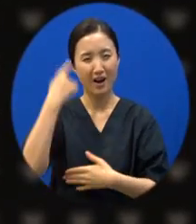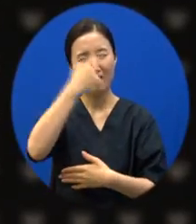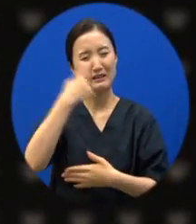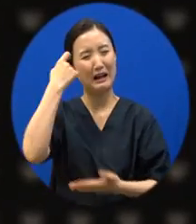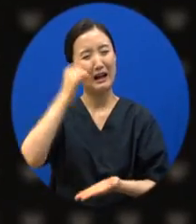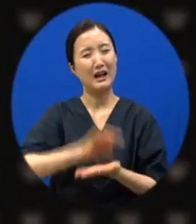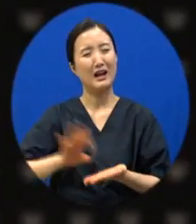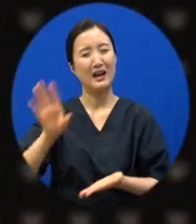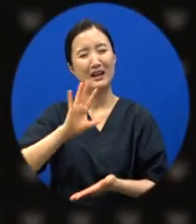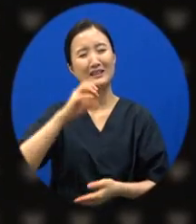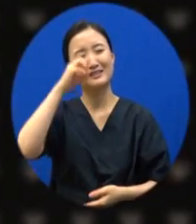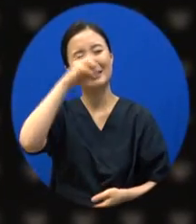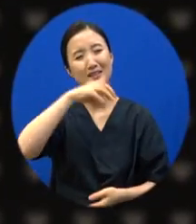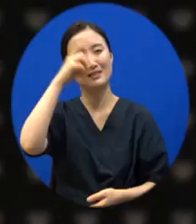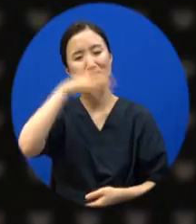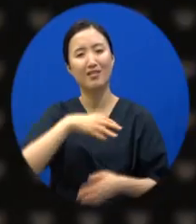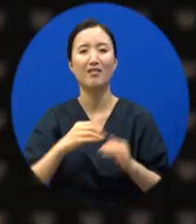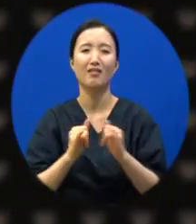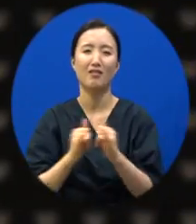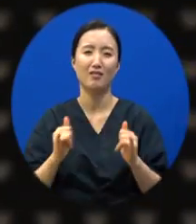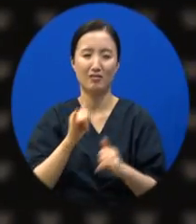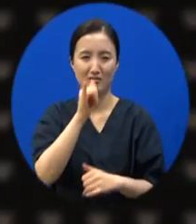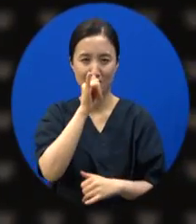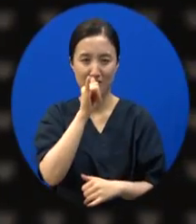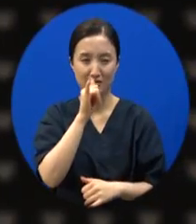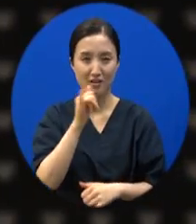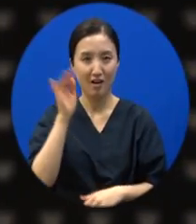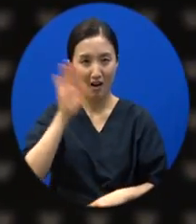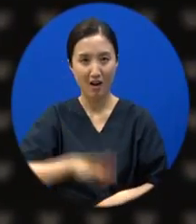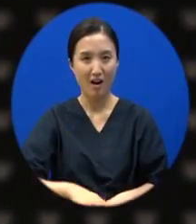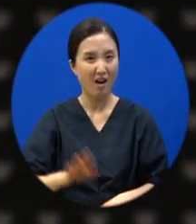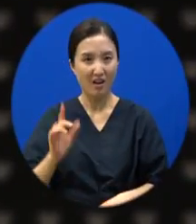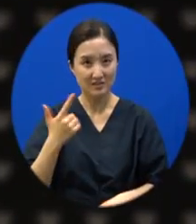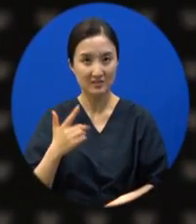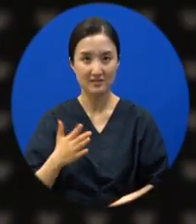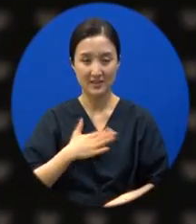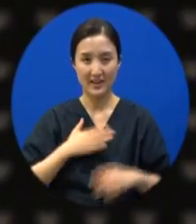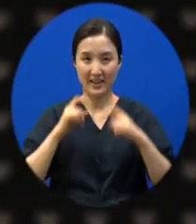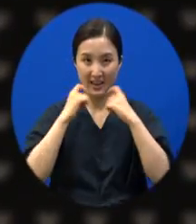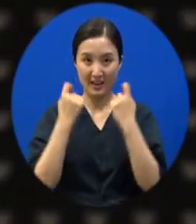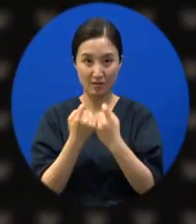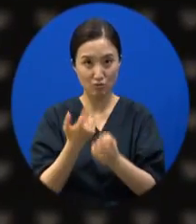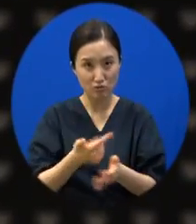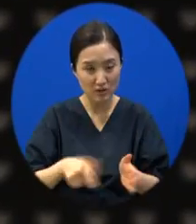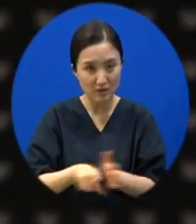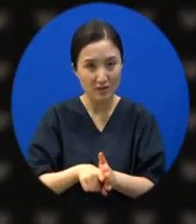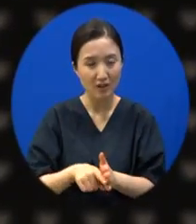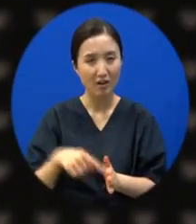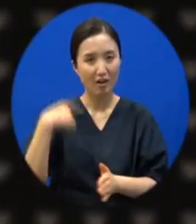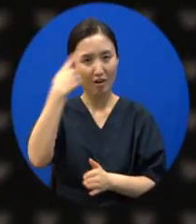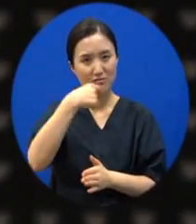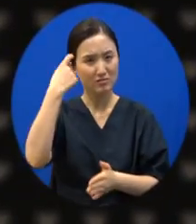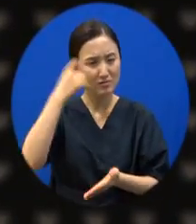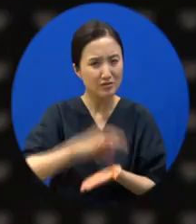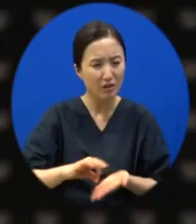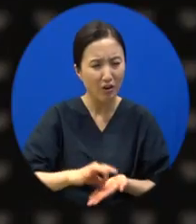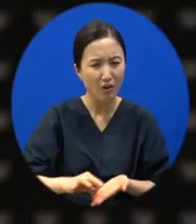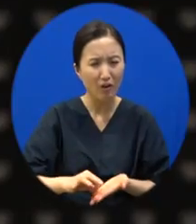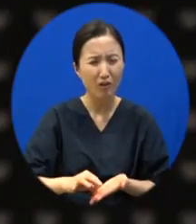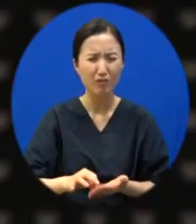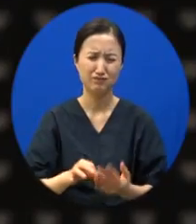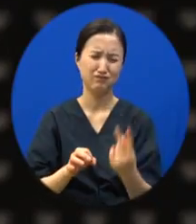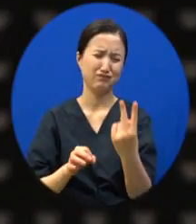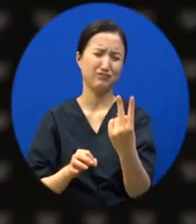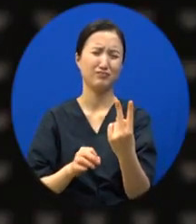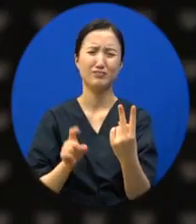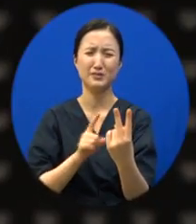있어요. 근데 분명히 이건 나를 위해서 하는 거라고 말씀을 해주셨어요. 굉장히 모순되는 이야기죠.